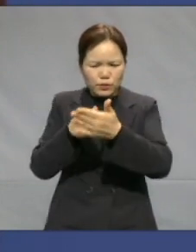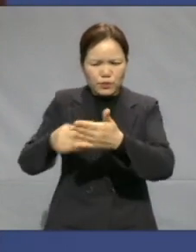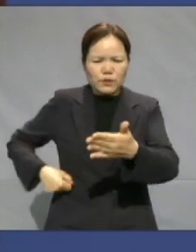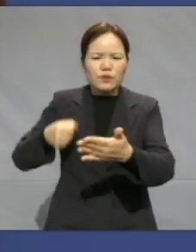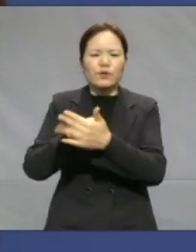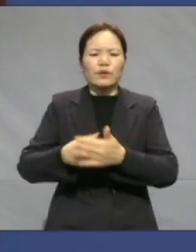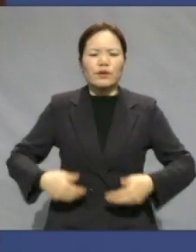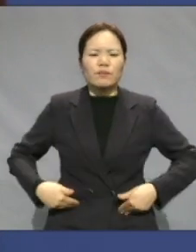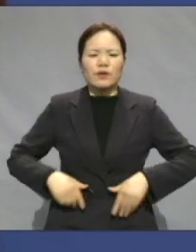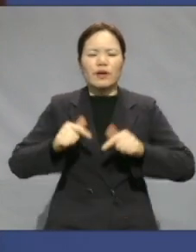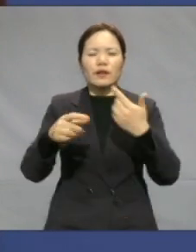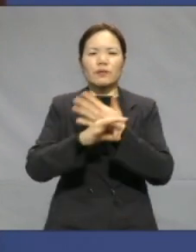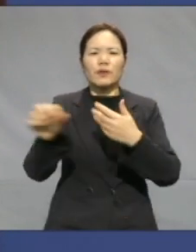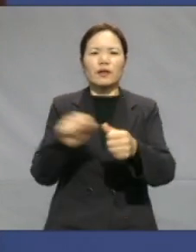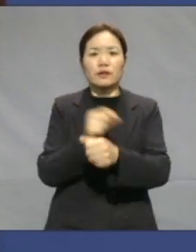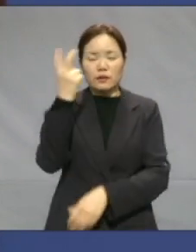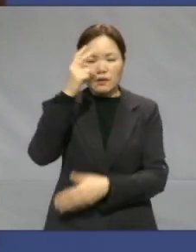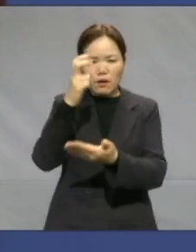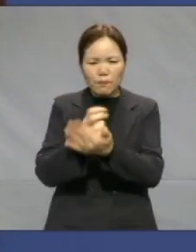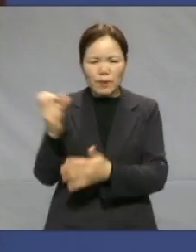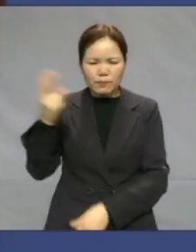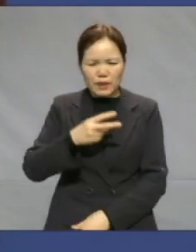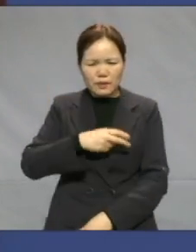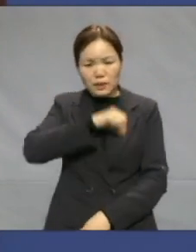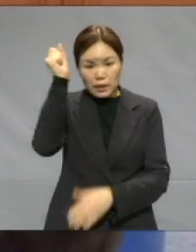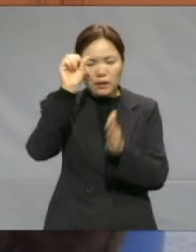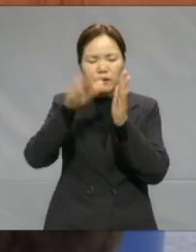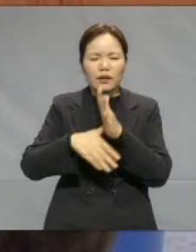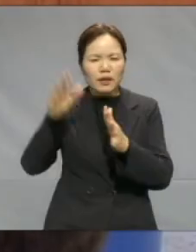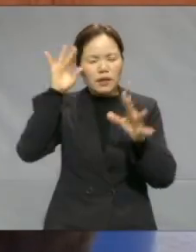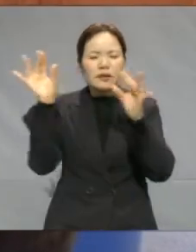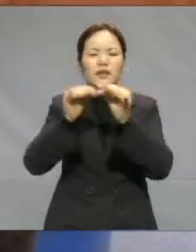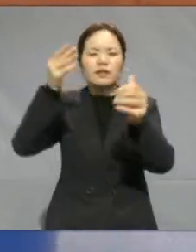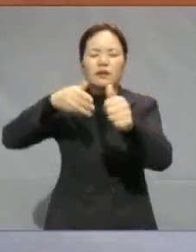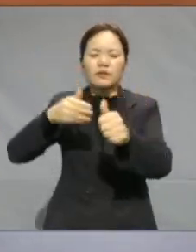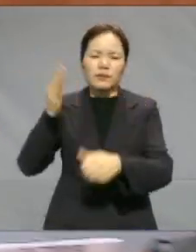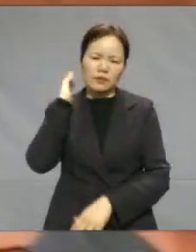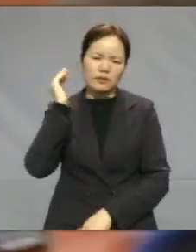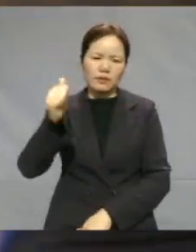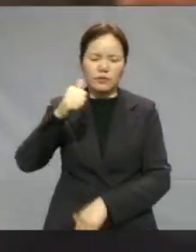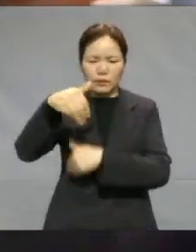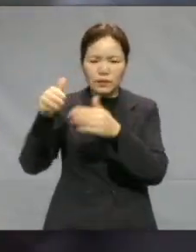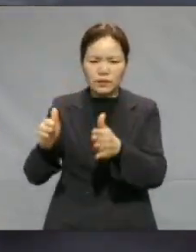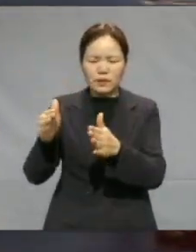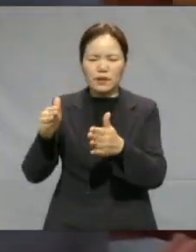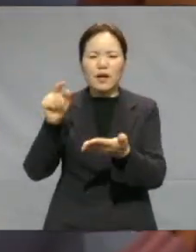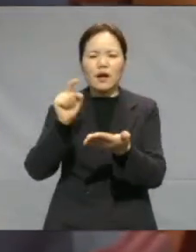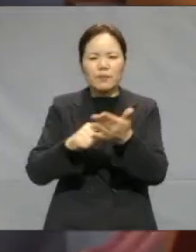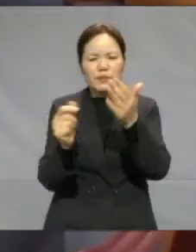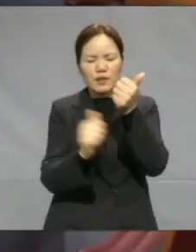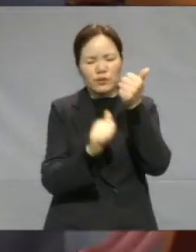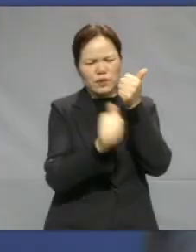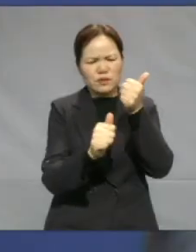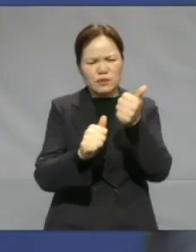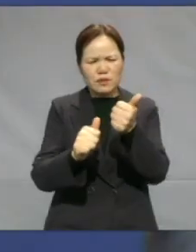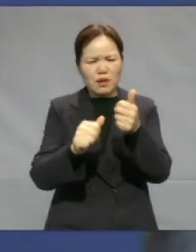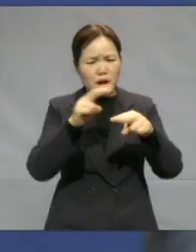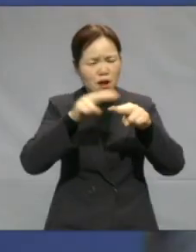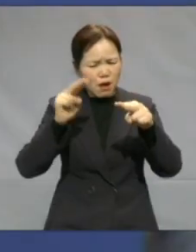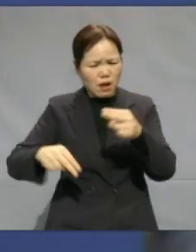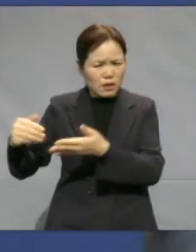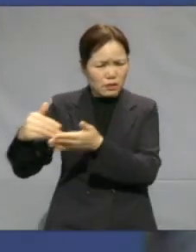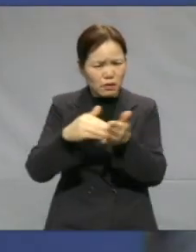특검법에 재의결 시 찬성을 하십시오. 대통령실의 비대위원장 거취 관여가 당무